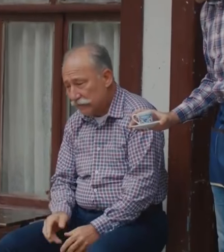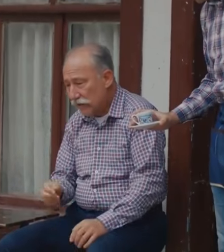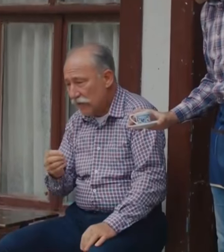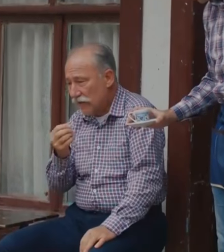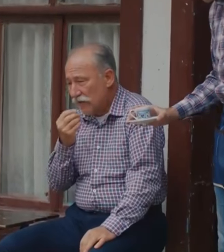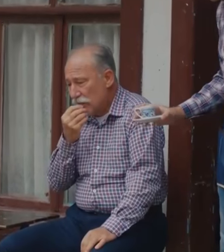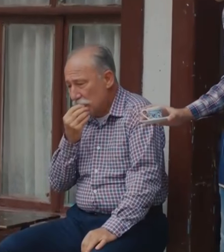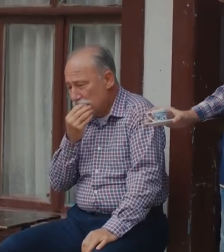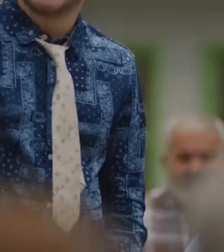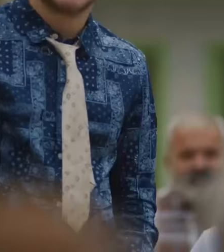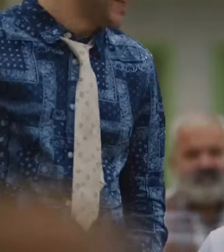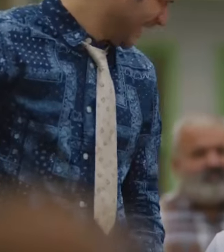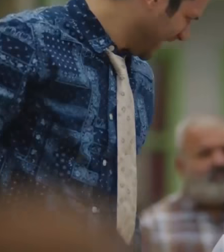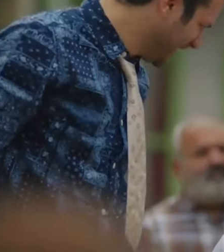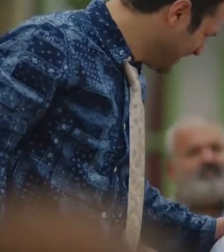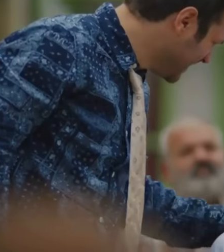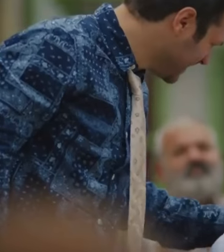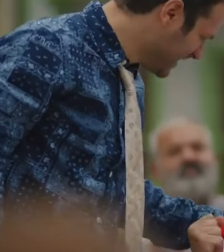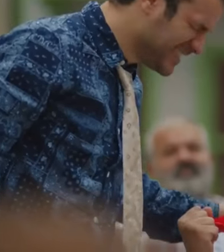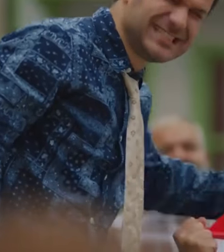sıvazladı. Al ustacığım.